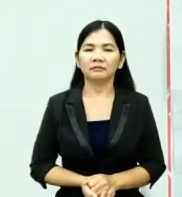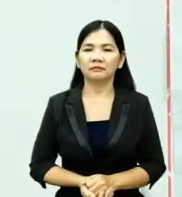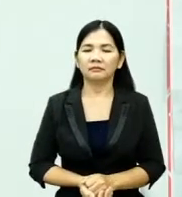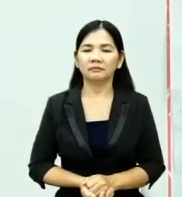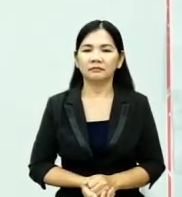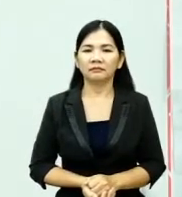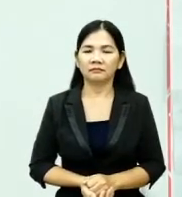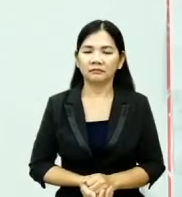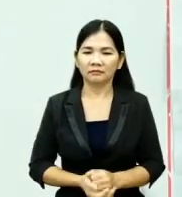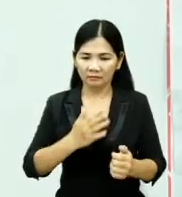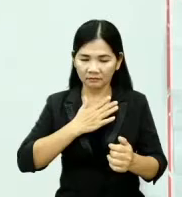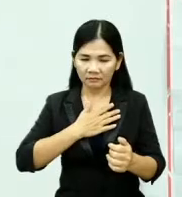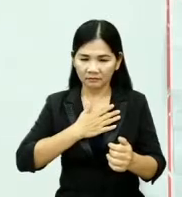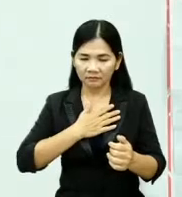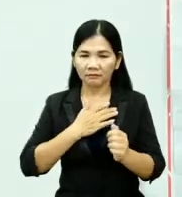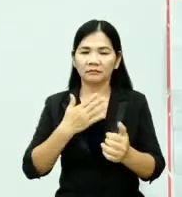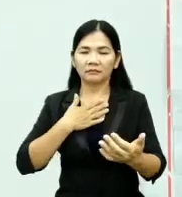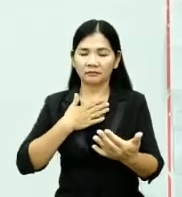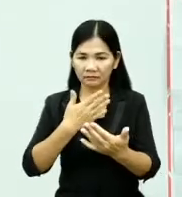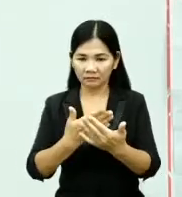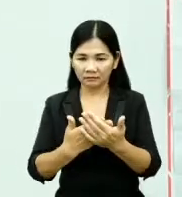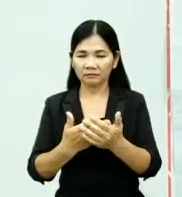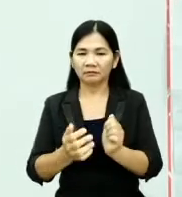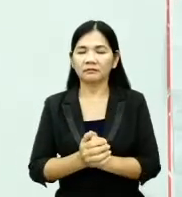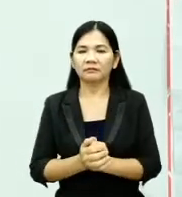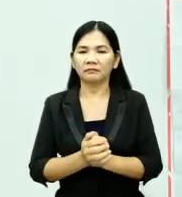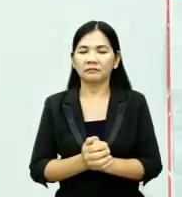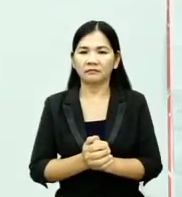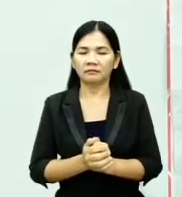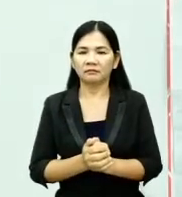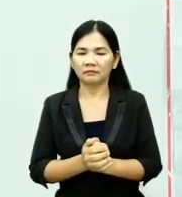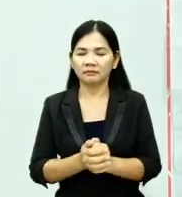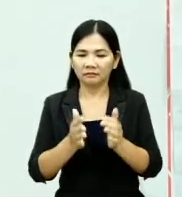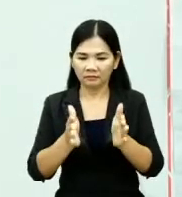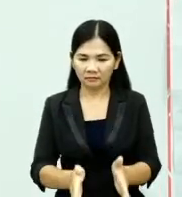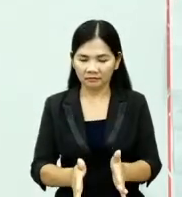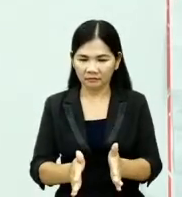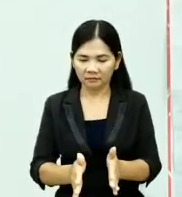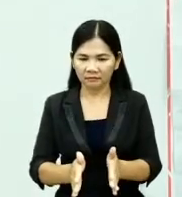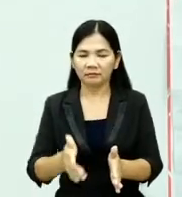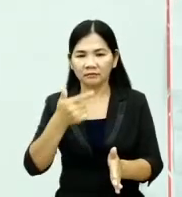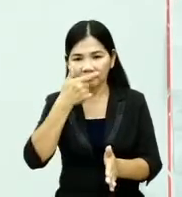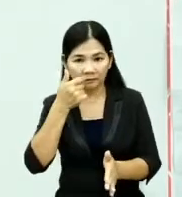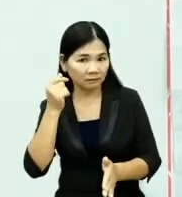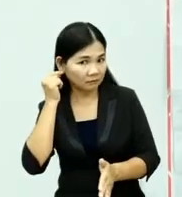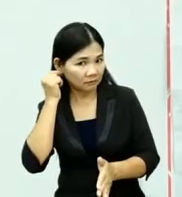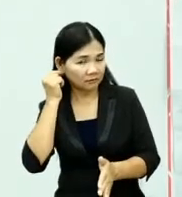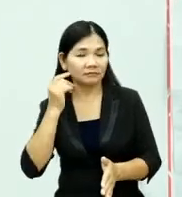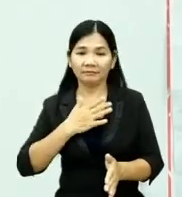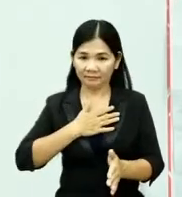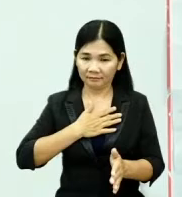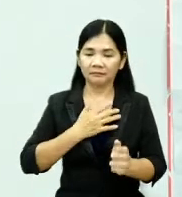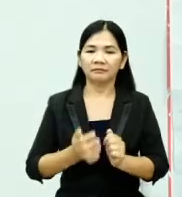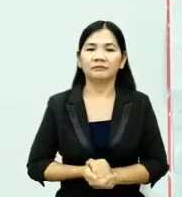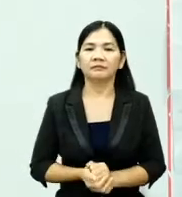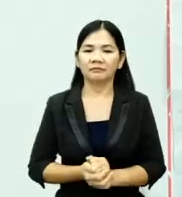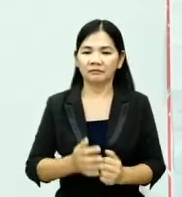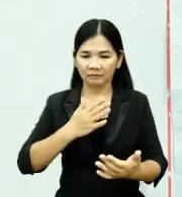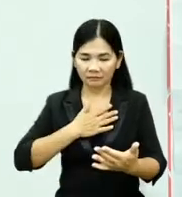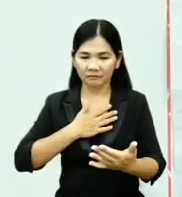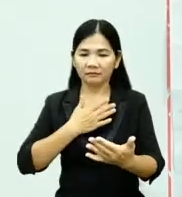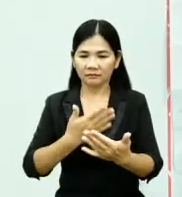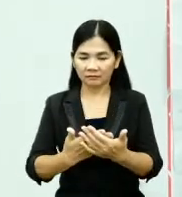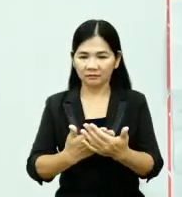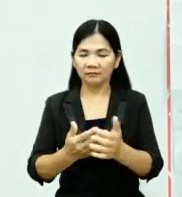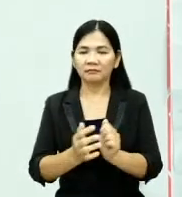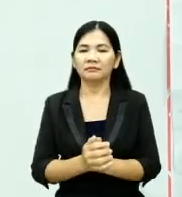thả khnhom tập sân nông nè miên cồn khnhom chà sẽ đặt bằng đằng tiết con khnhom